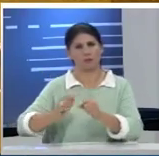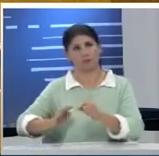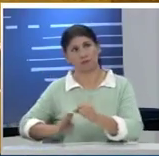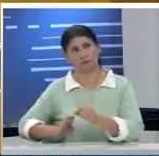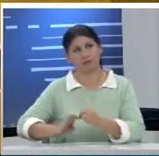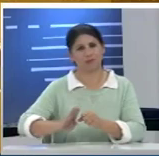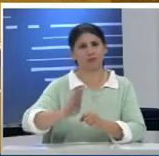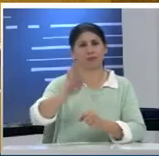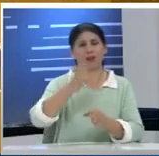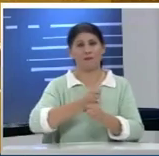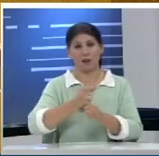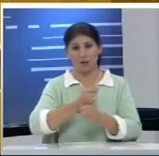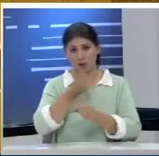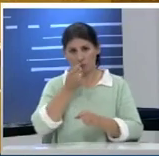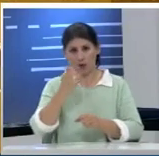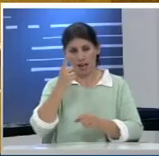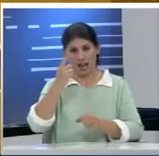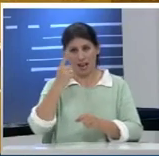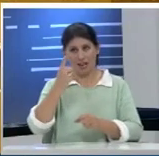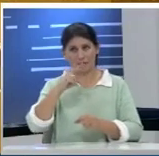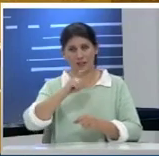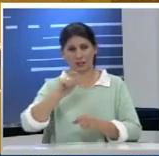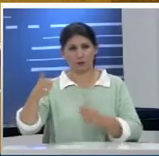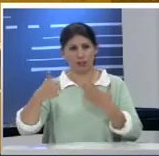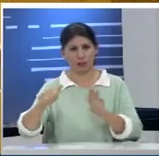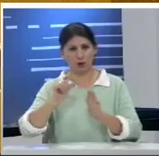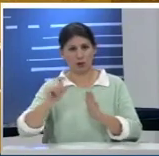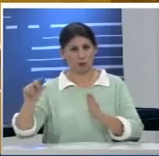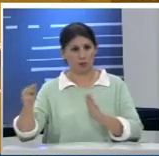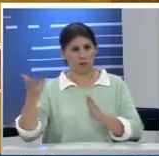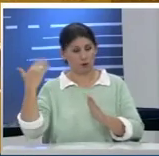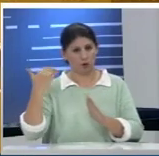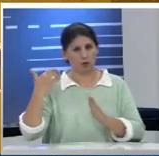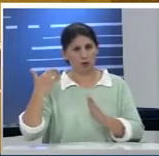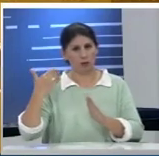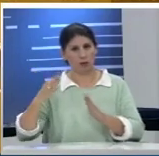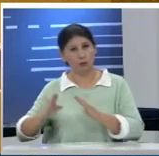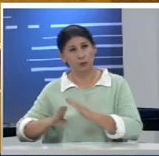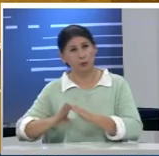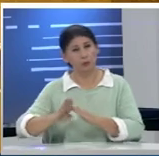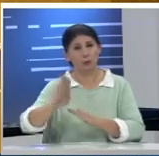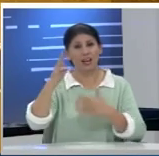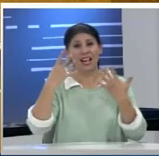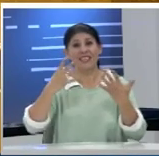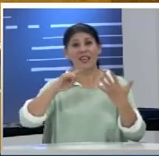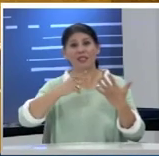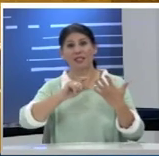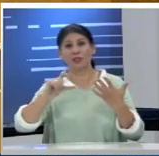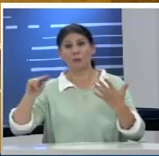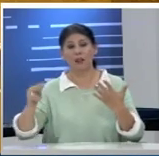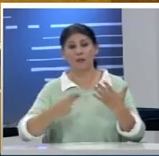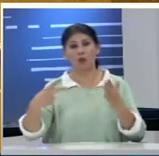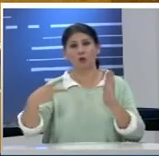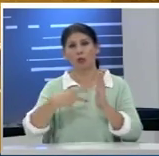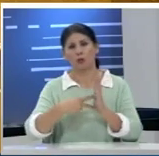φαρμακευτική δαπάνη από 1,6 εκατομμύρια ευρώ που ήταν τότε στα σχεδόν 9 δις ευρώ